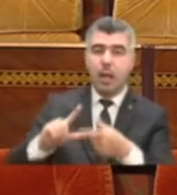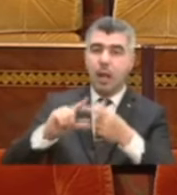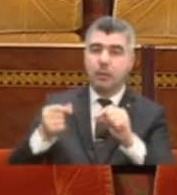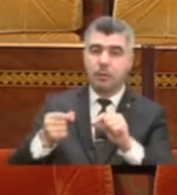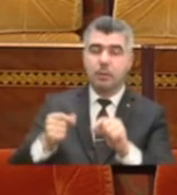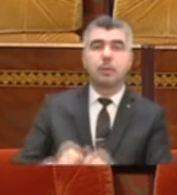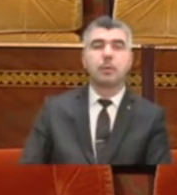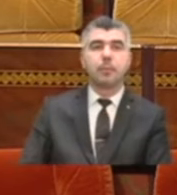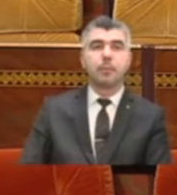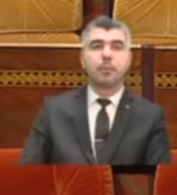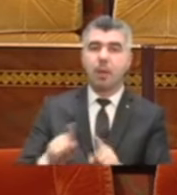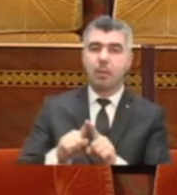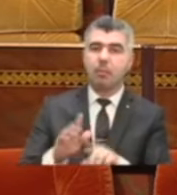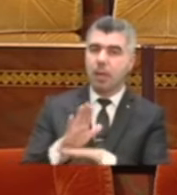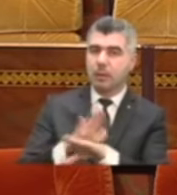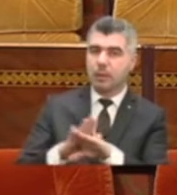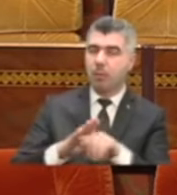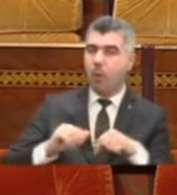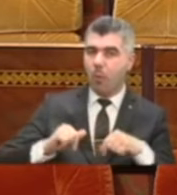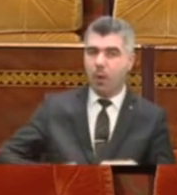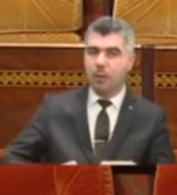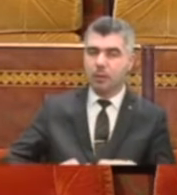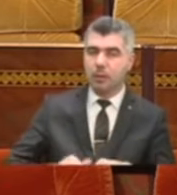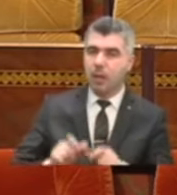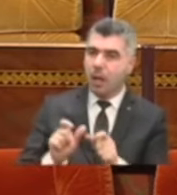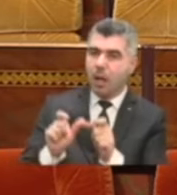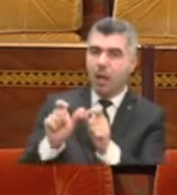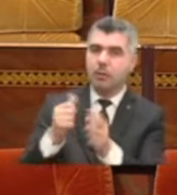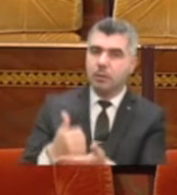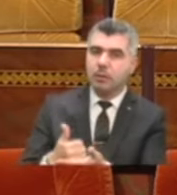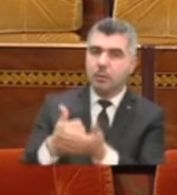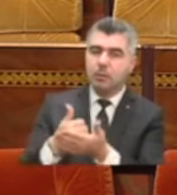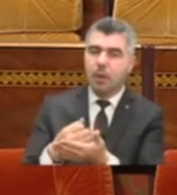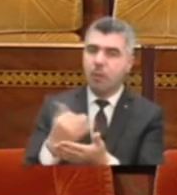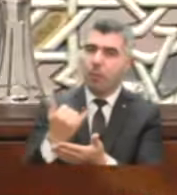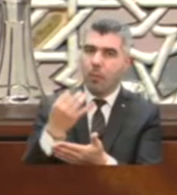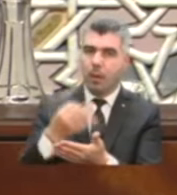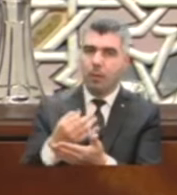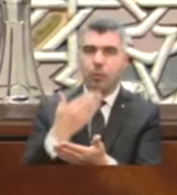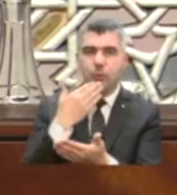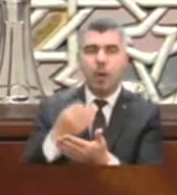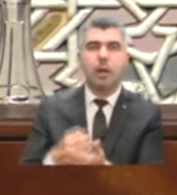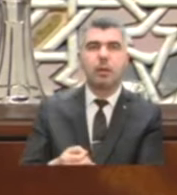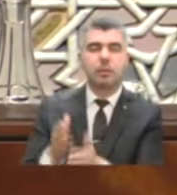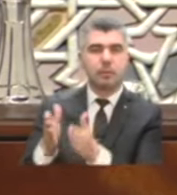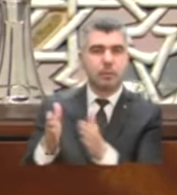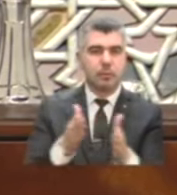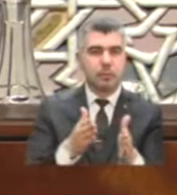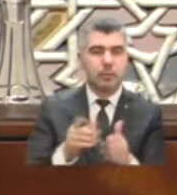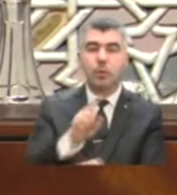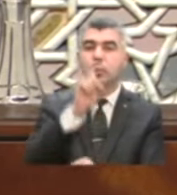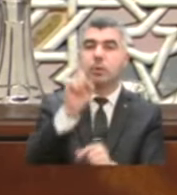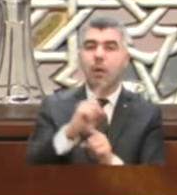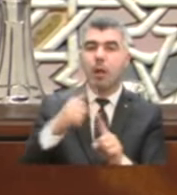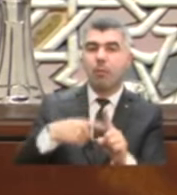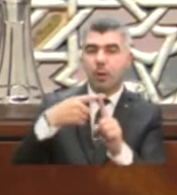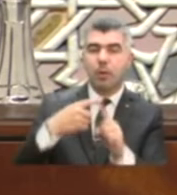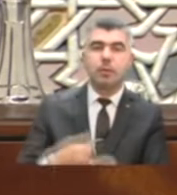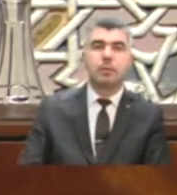الوزيرة المحترمة أنها تعطي التفاتة هذا الإقليم على وجه الخصوص، وشكرا. شكرا. هل من تعقيبات إضافية في